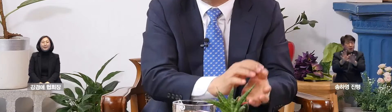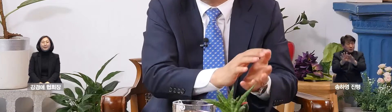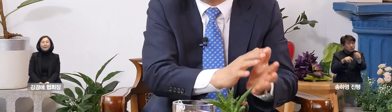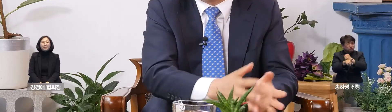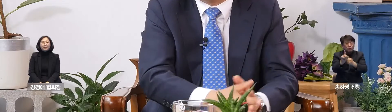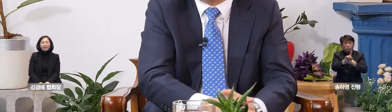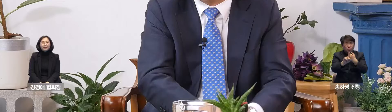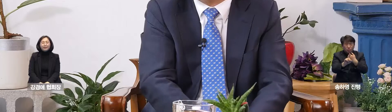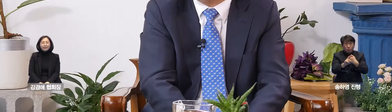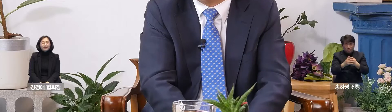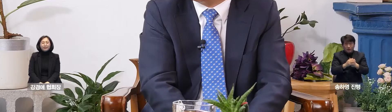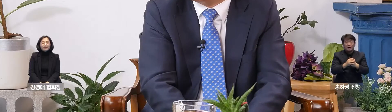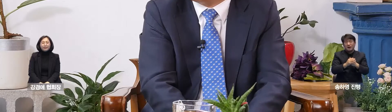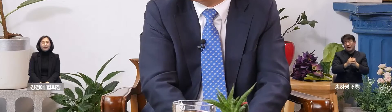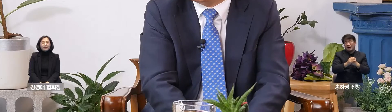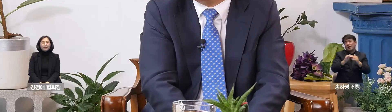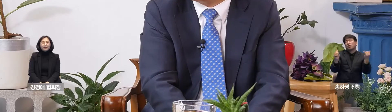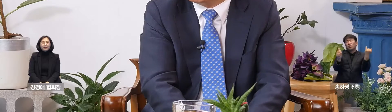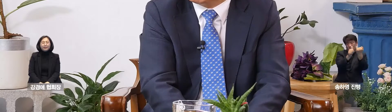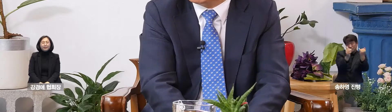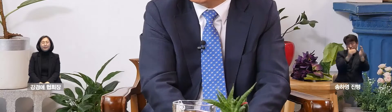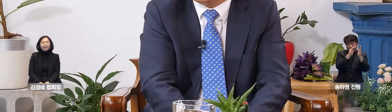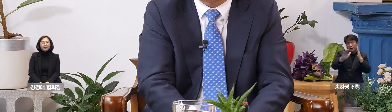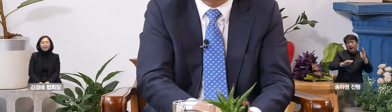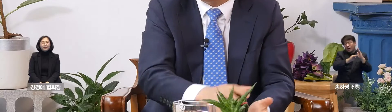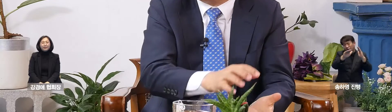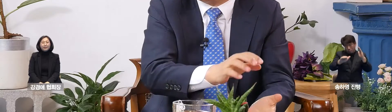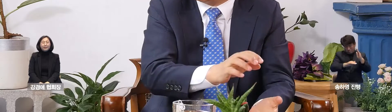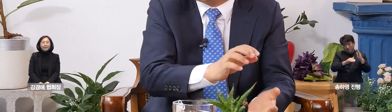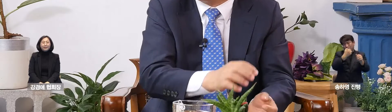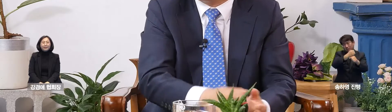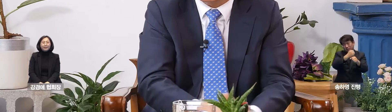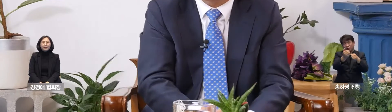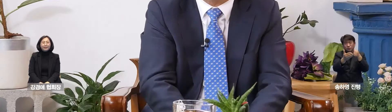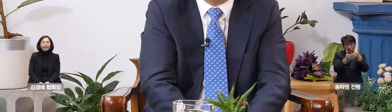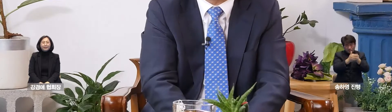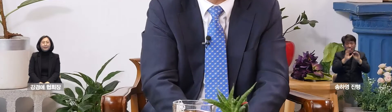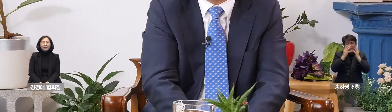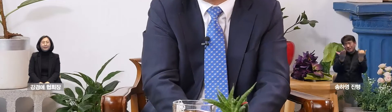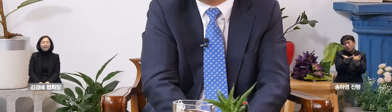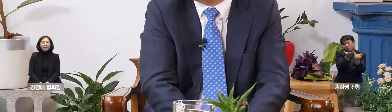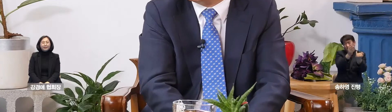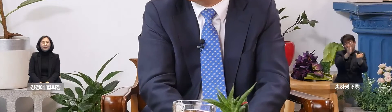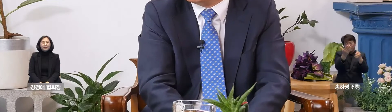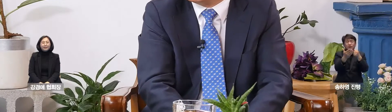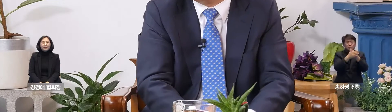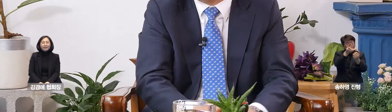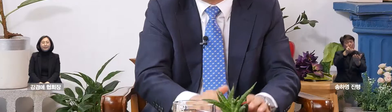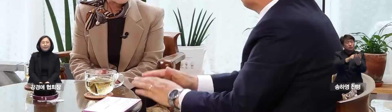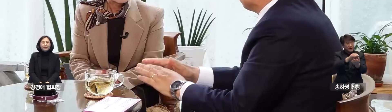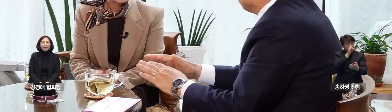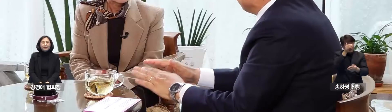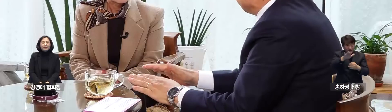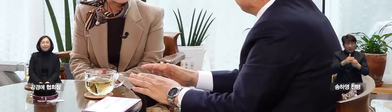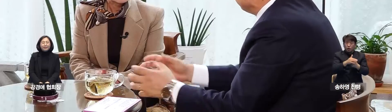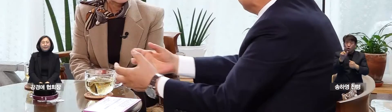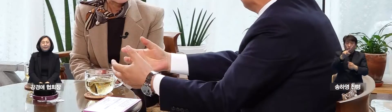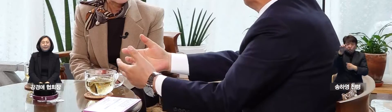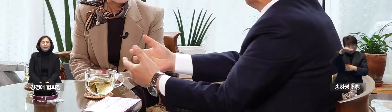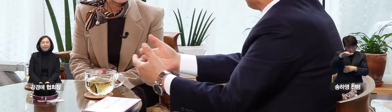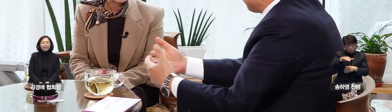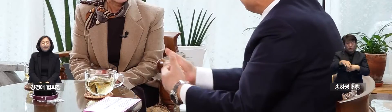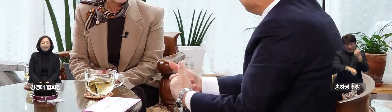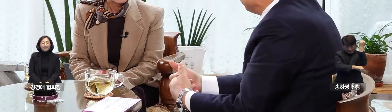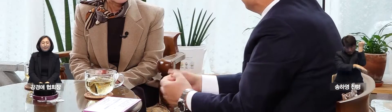결혼해서 뭐 가정을 꾸리다 보니까 어쩔 수 없이 이렇게 양육도 해야 되고 그러다 보니까 그렇게 됐는데 어느 정도 기반이 됐을